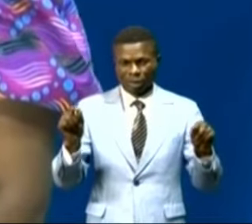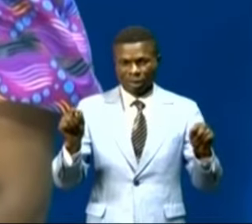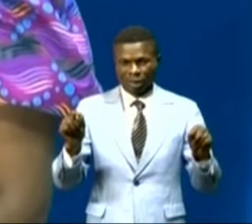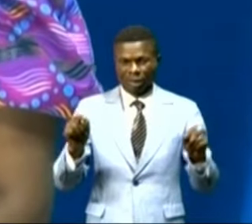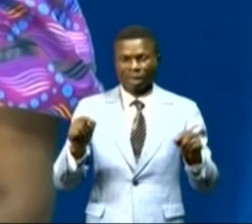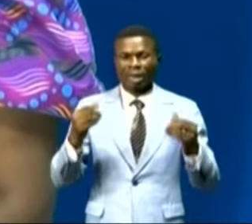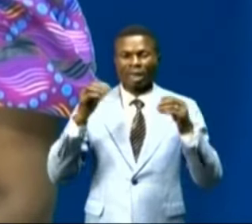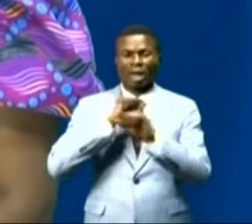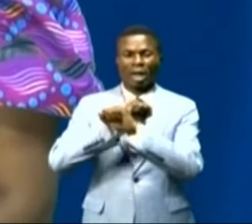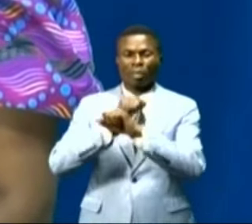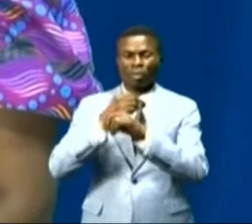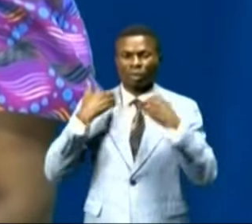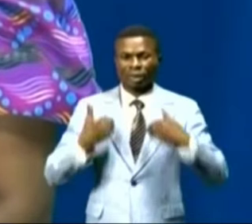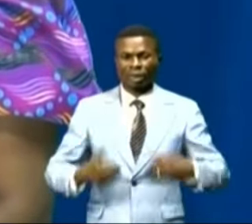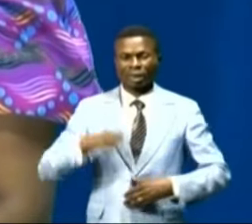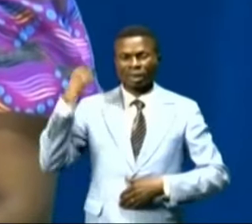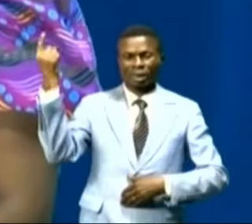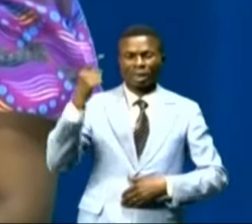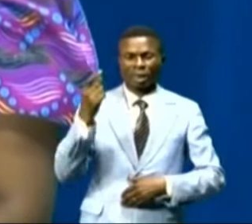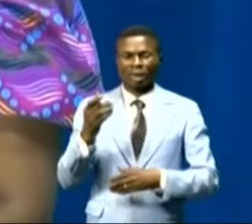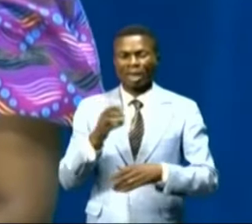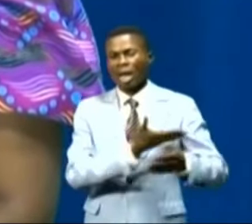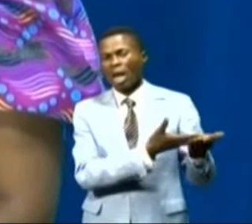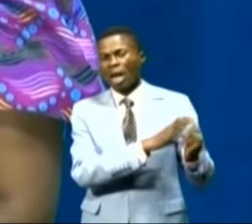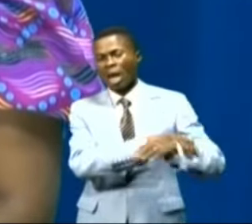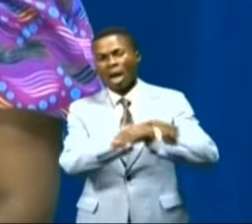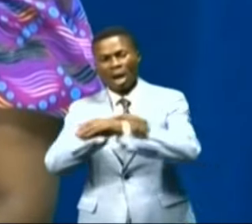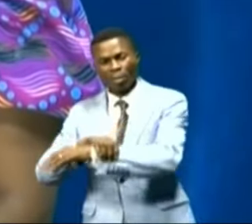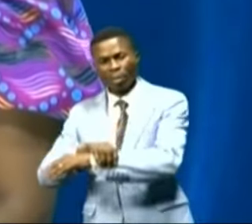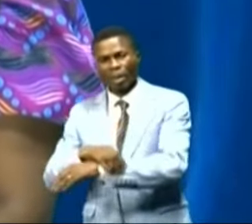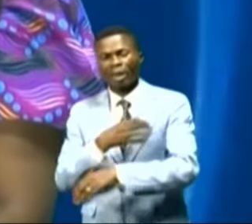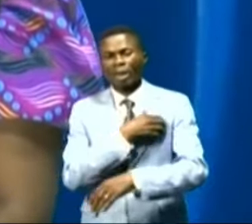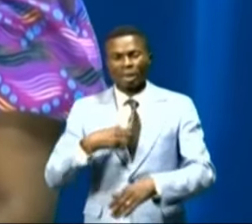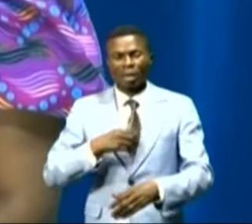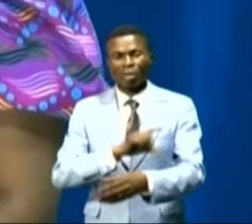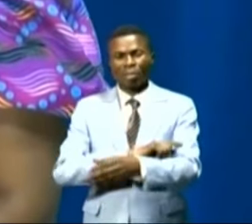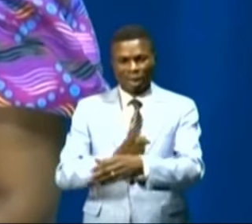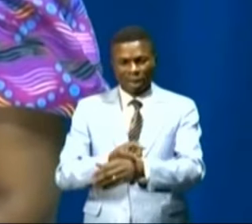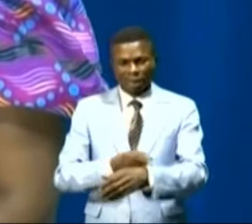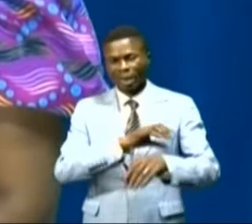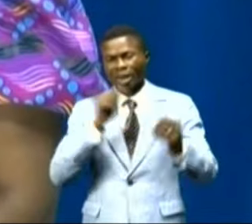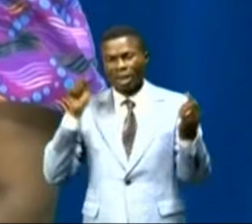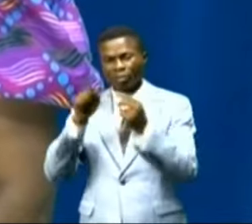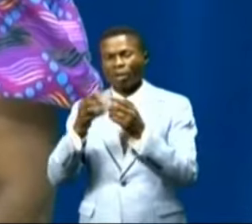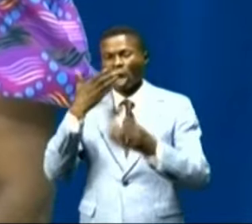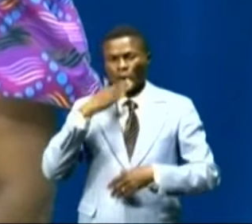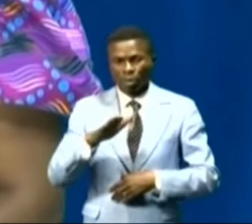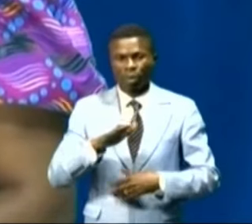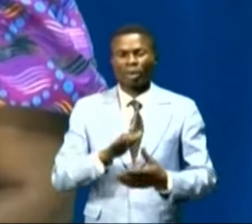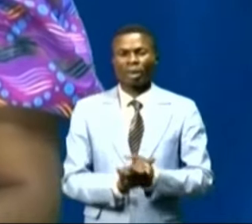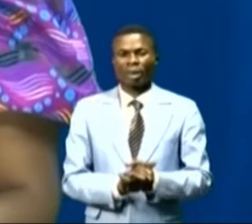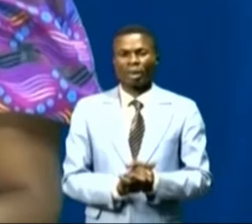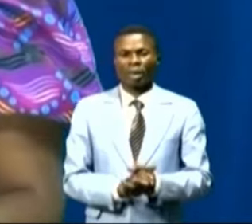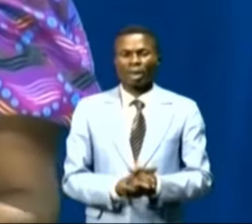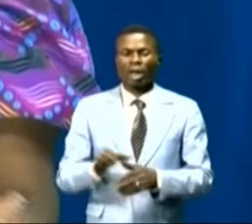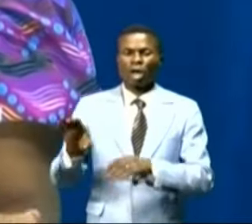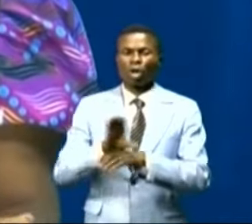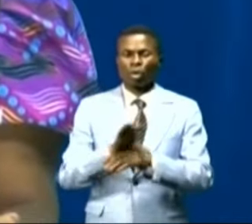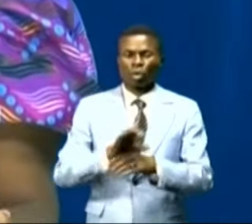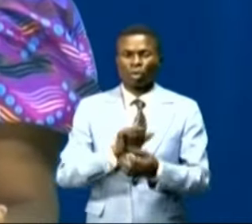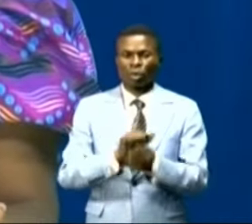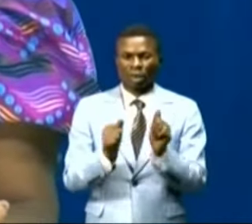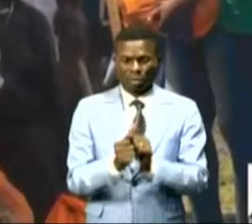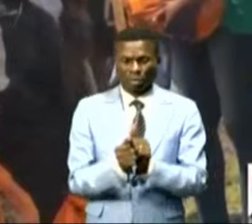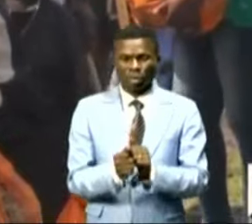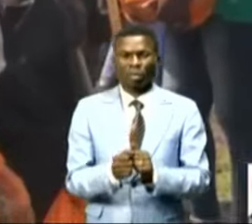couverture santé universelle dans le transport de malades, donc les femmes enceintes et les nouveau-nés. Donc on s'occupe du transfert